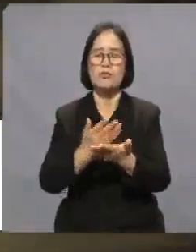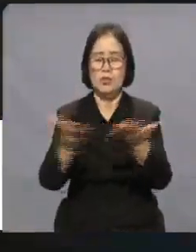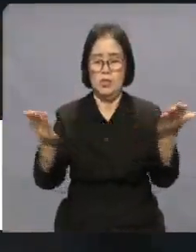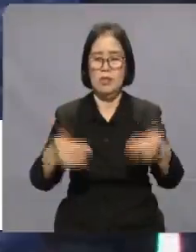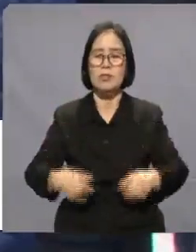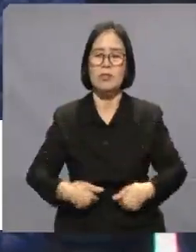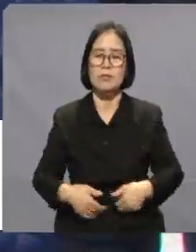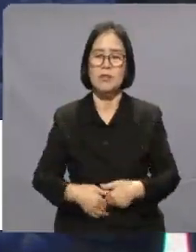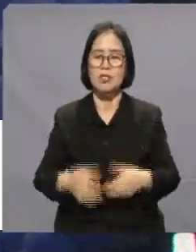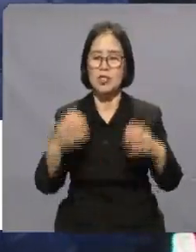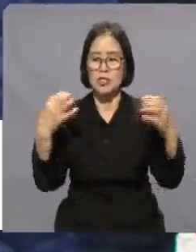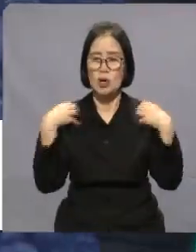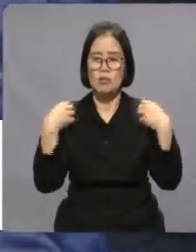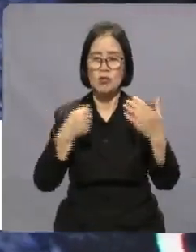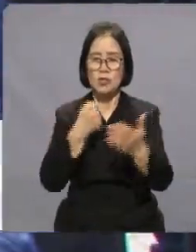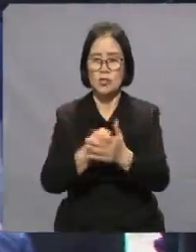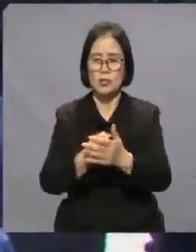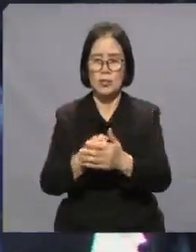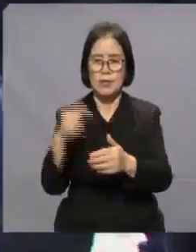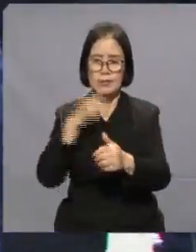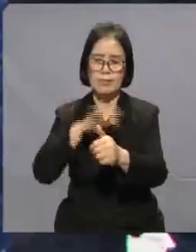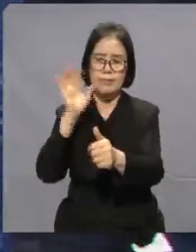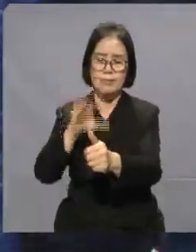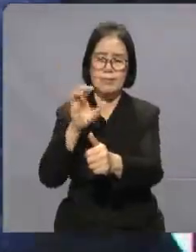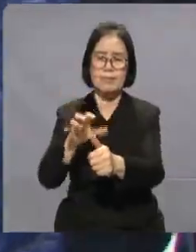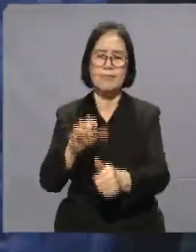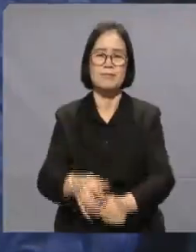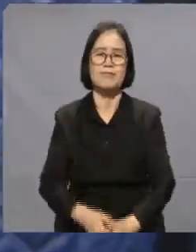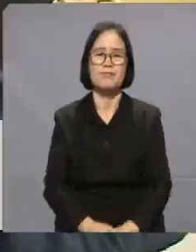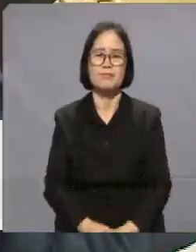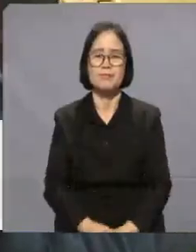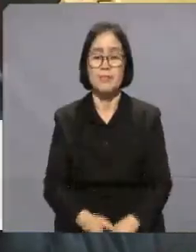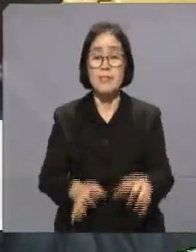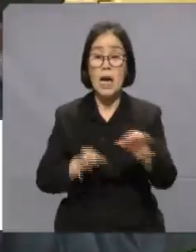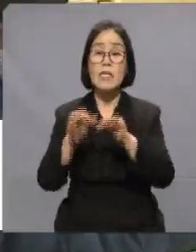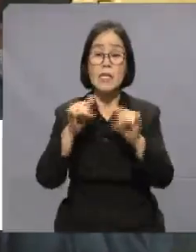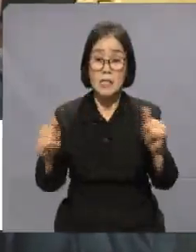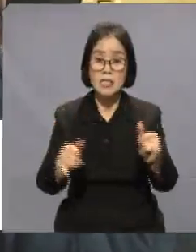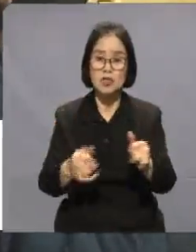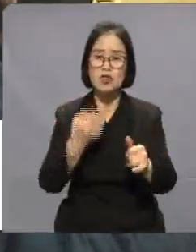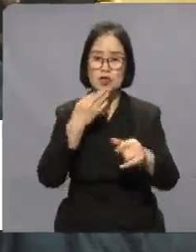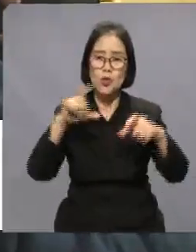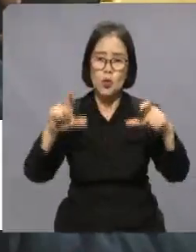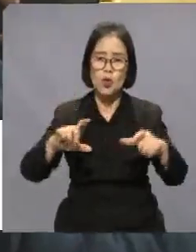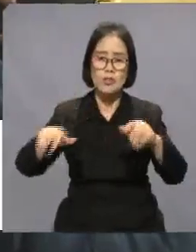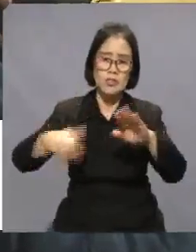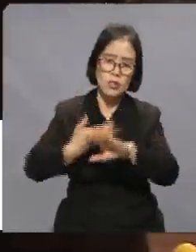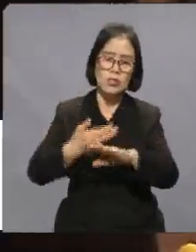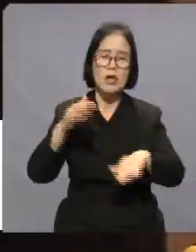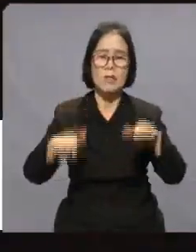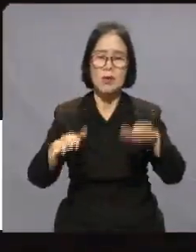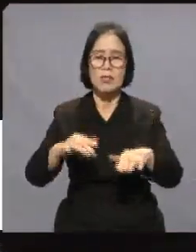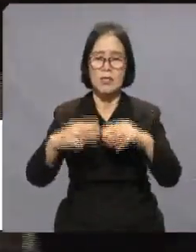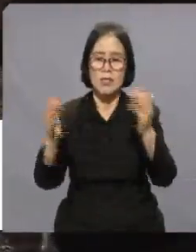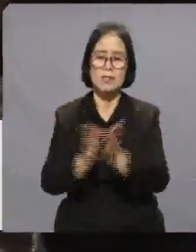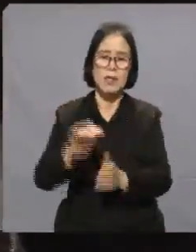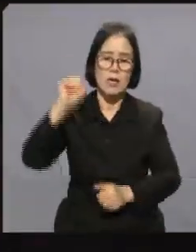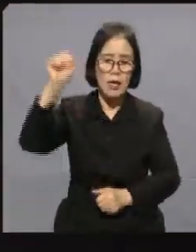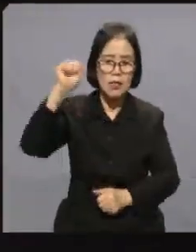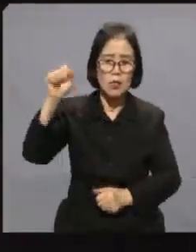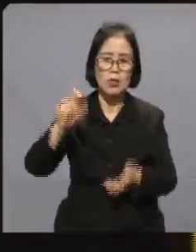한다며 정부 결정에 쓴소리를 쏟아냈습니다. 상인들 역시 수도권 역차별이라며 집단